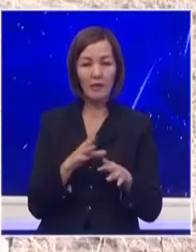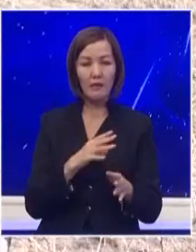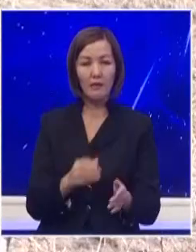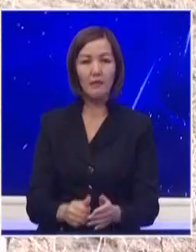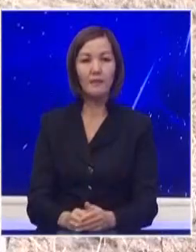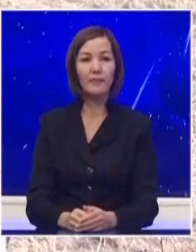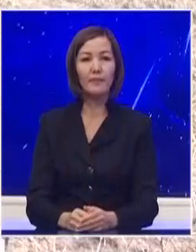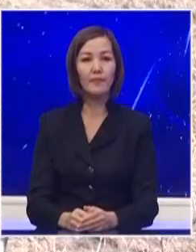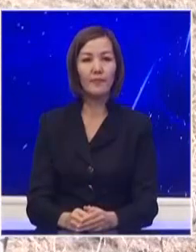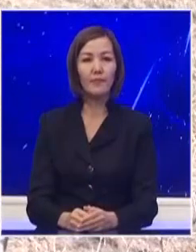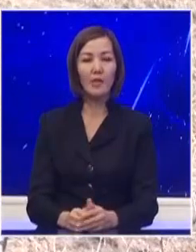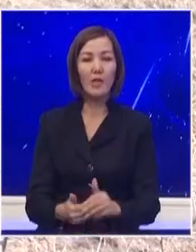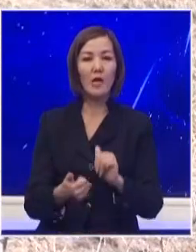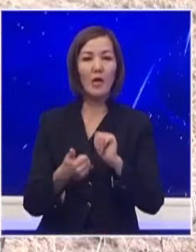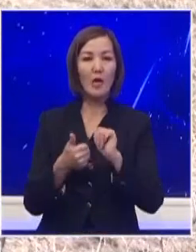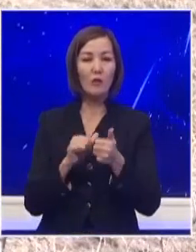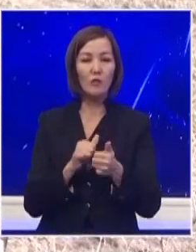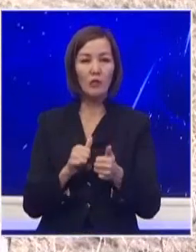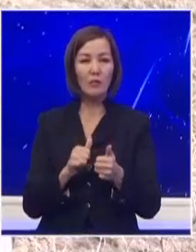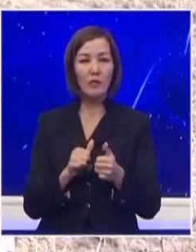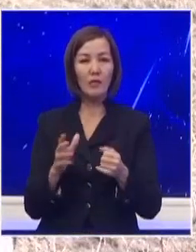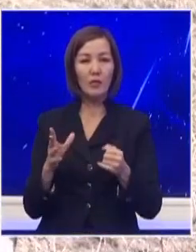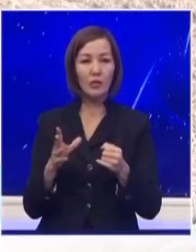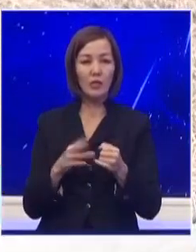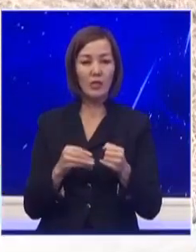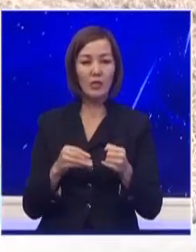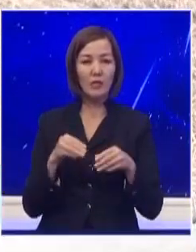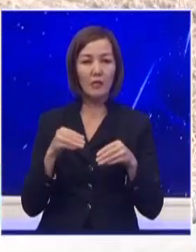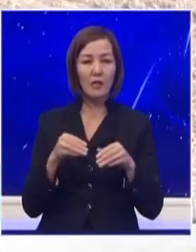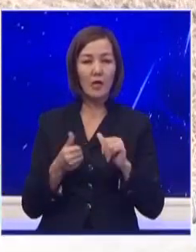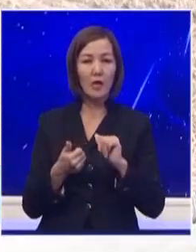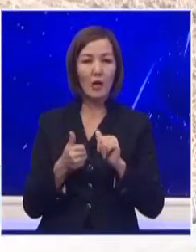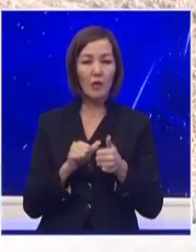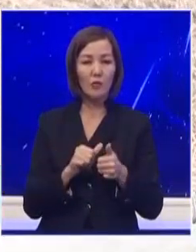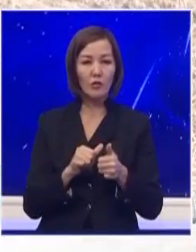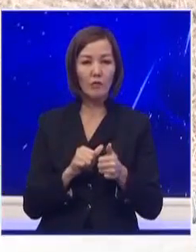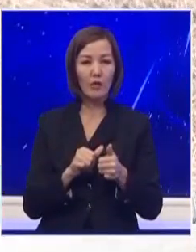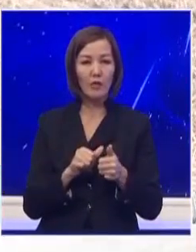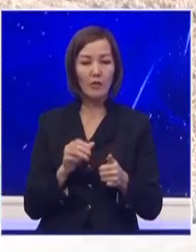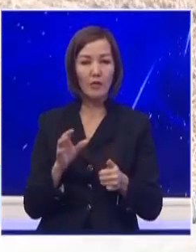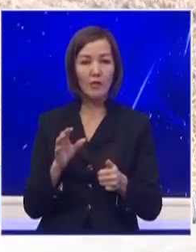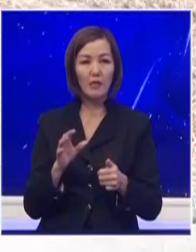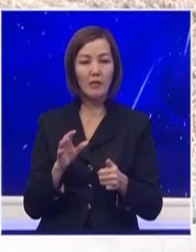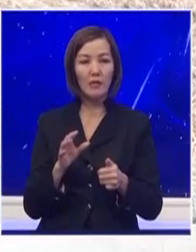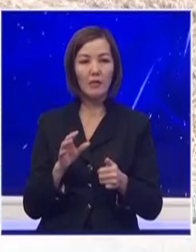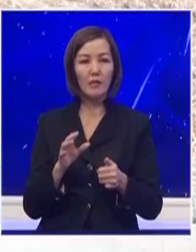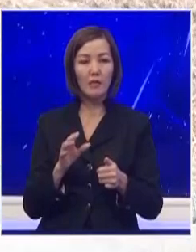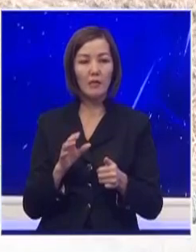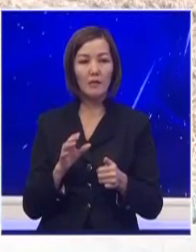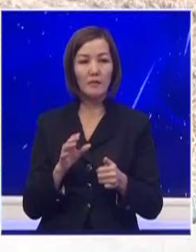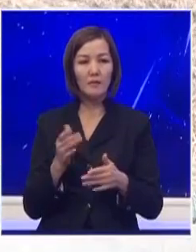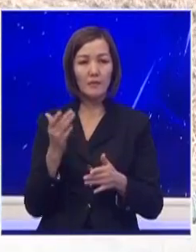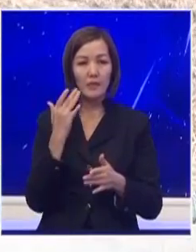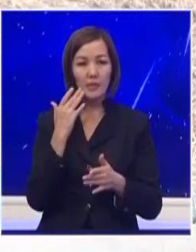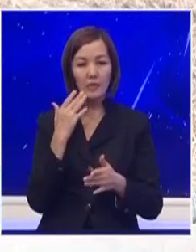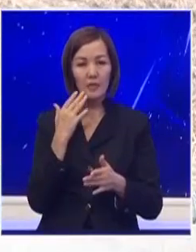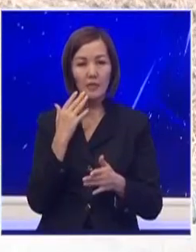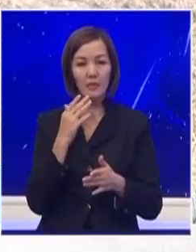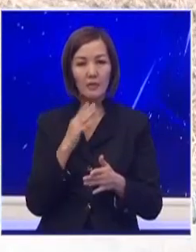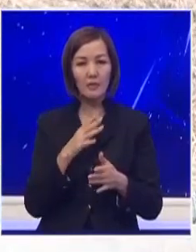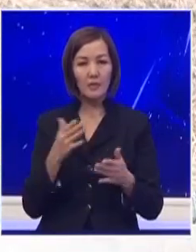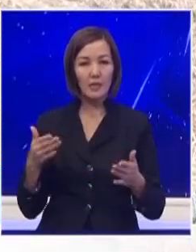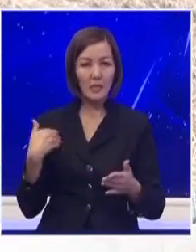дейді облыс басшылығы. Айта кетейік, Алматы мен облыс орталығын дамытуға арналған мұндай кездесулер әр сейсенбі сайын өтеді.